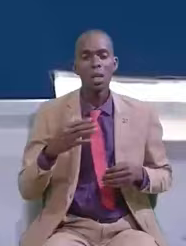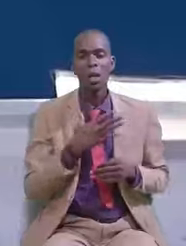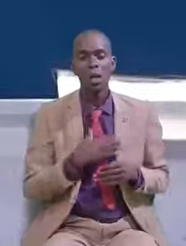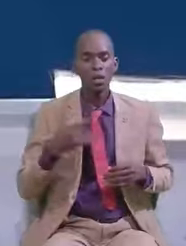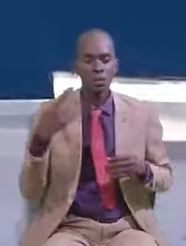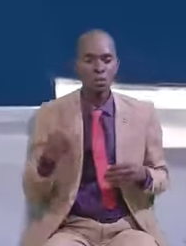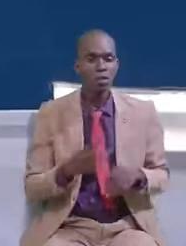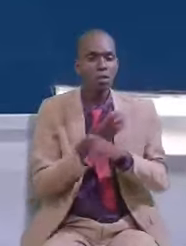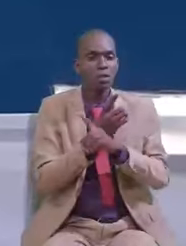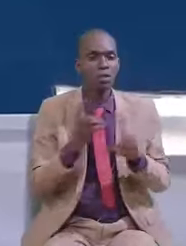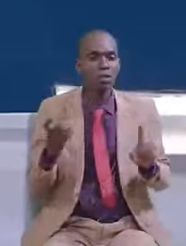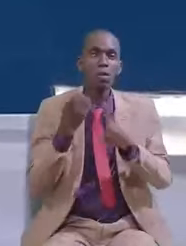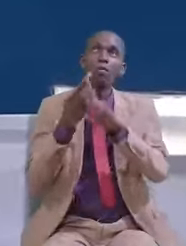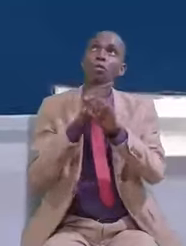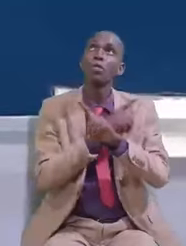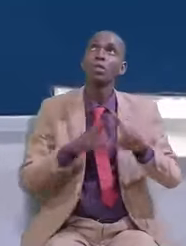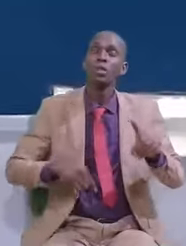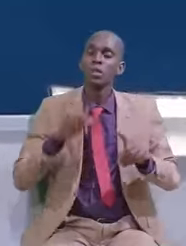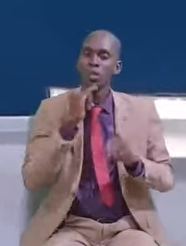Seigneur vous sera révélée.